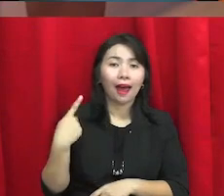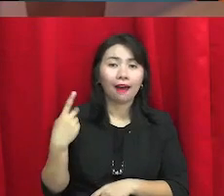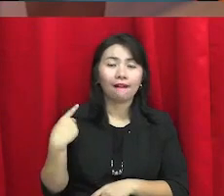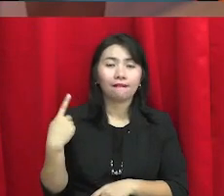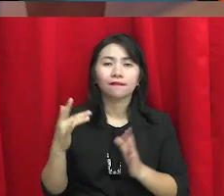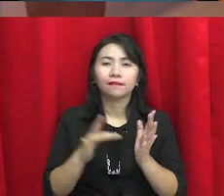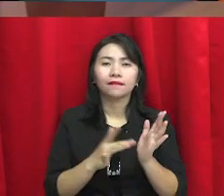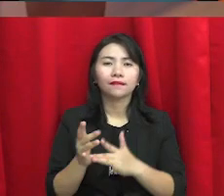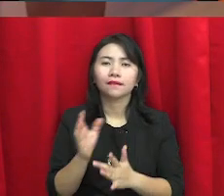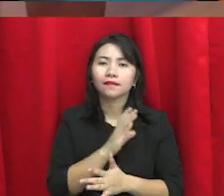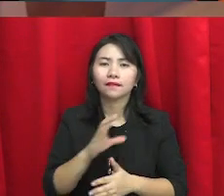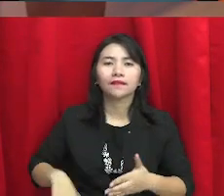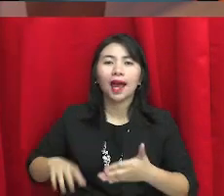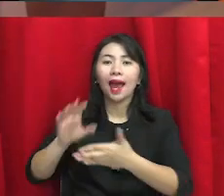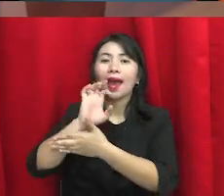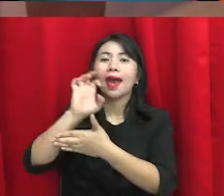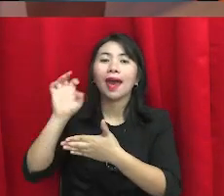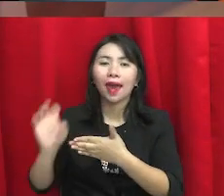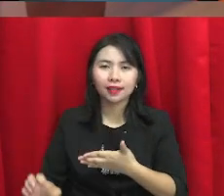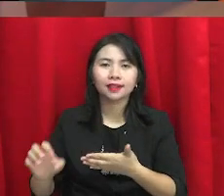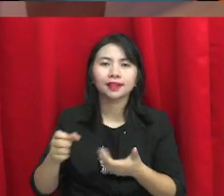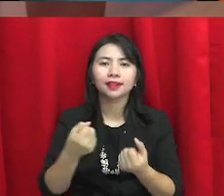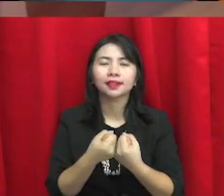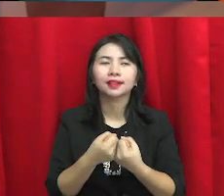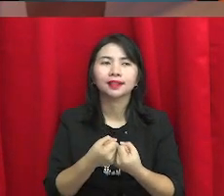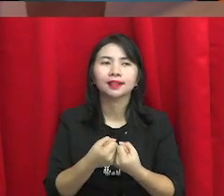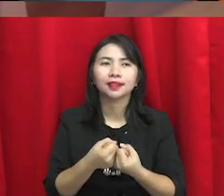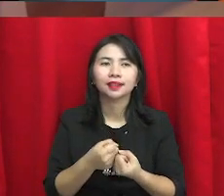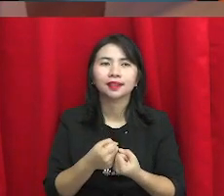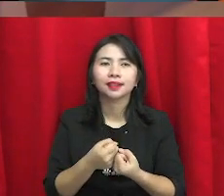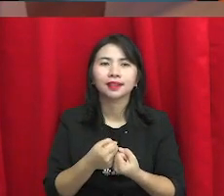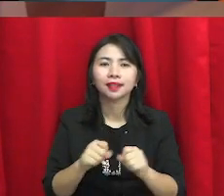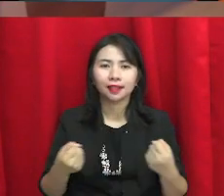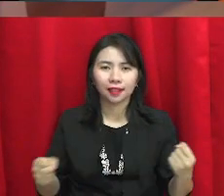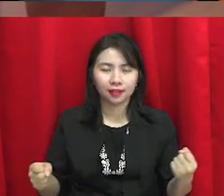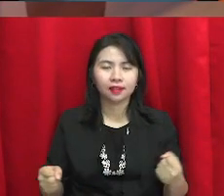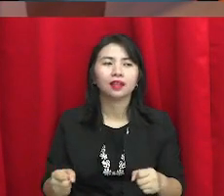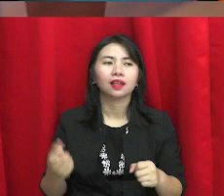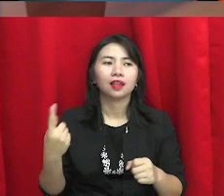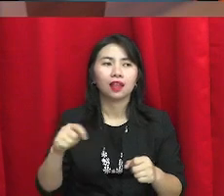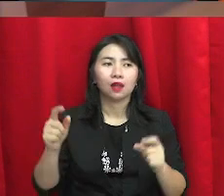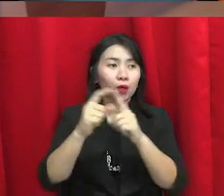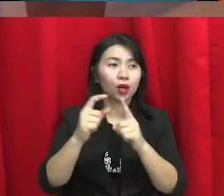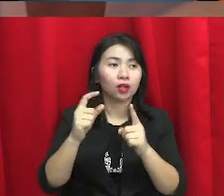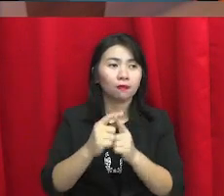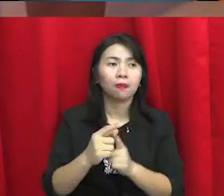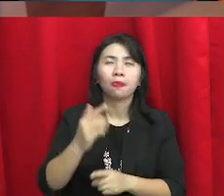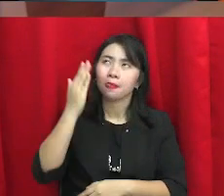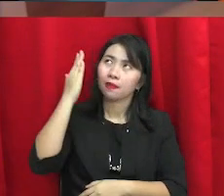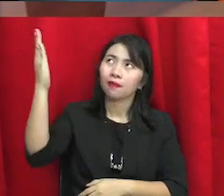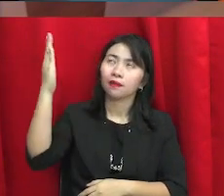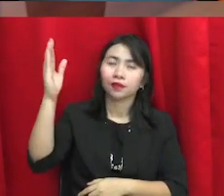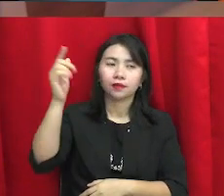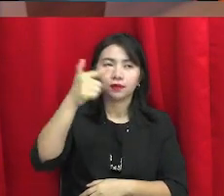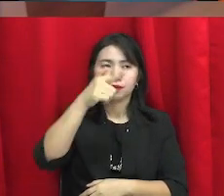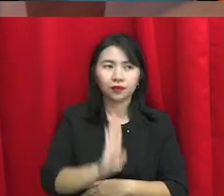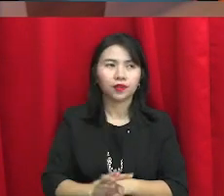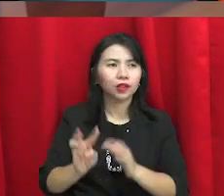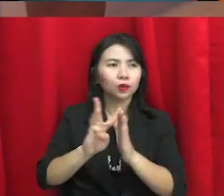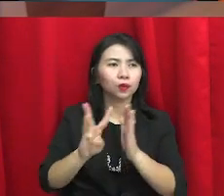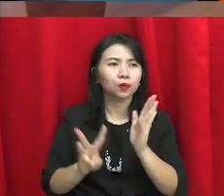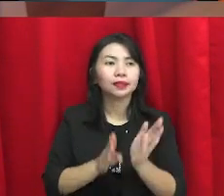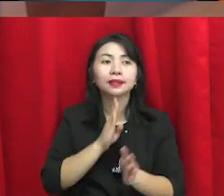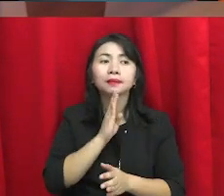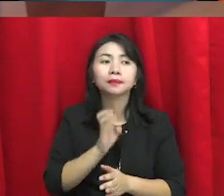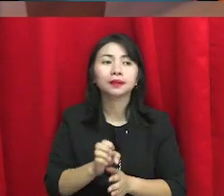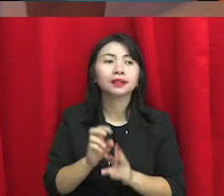Ay, yun yung topic natin. Thy will be done. You see? Ang pangtapos na panapos